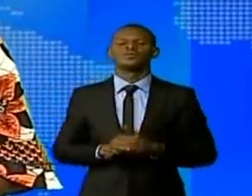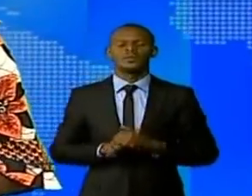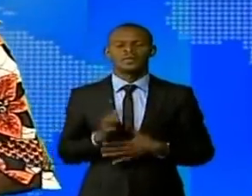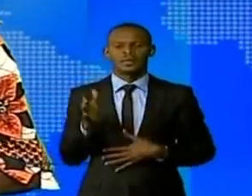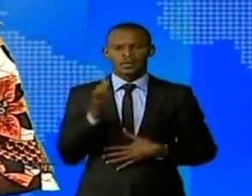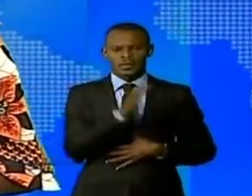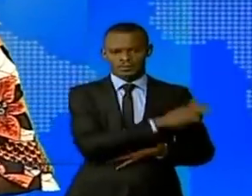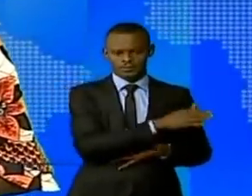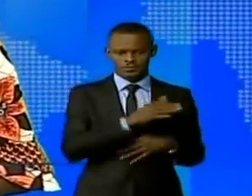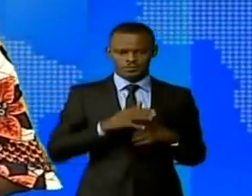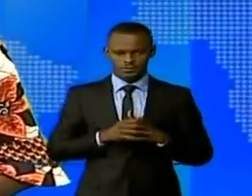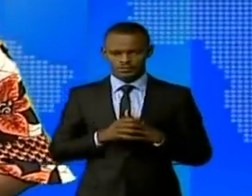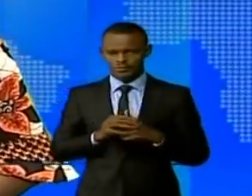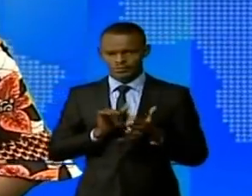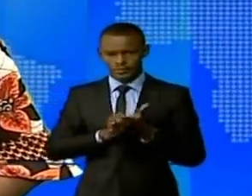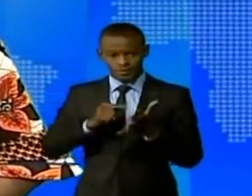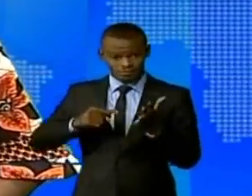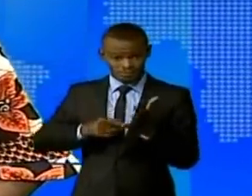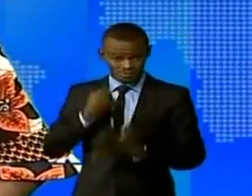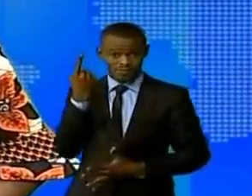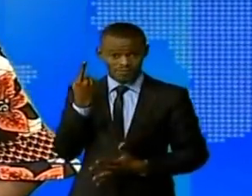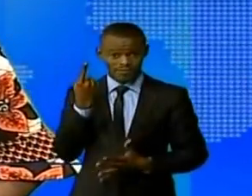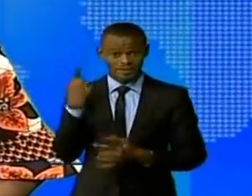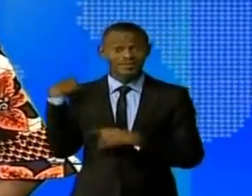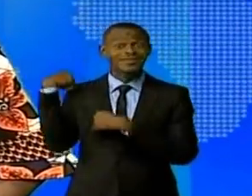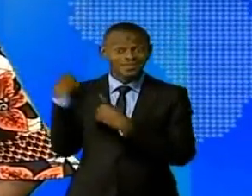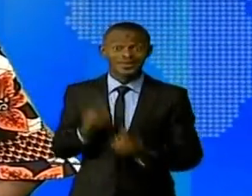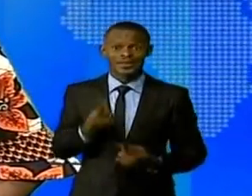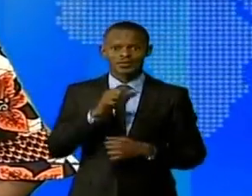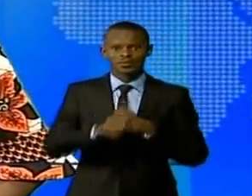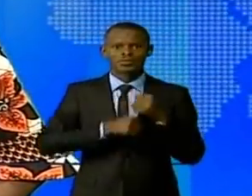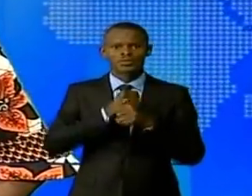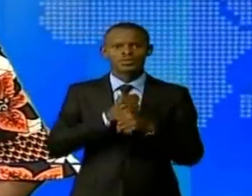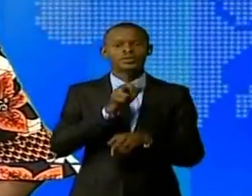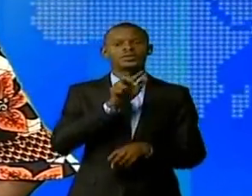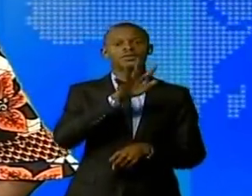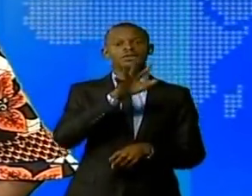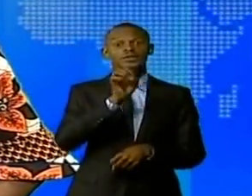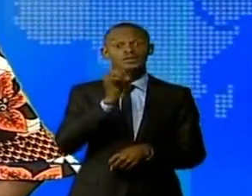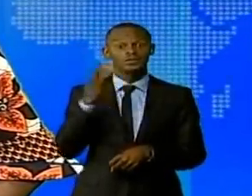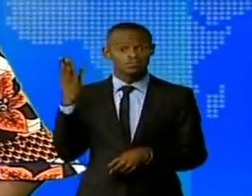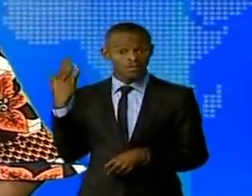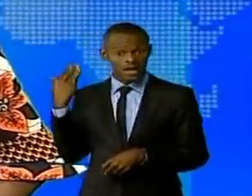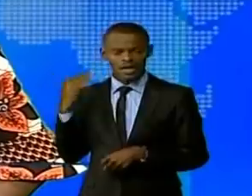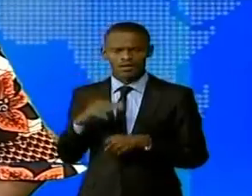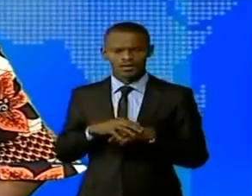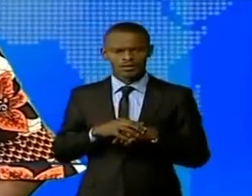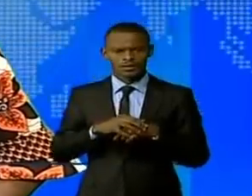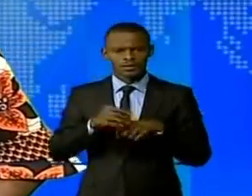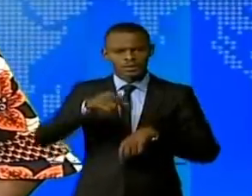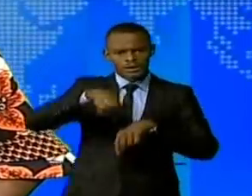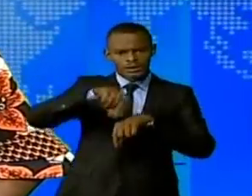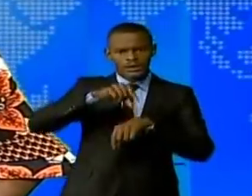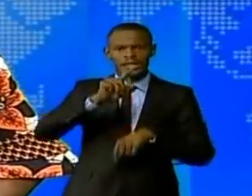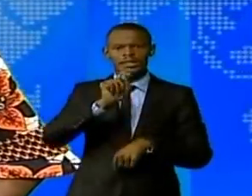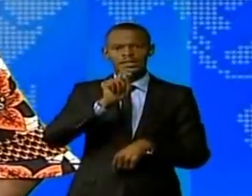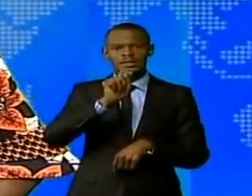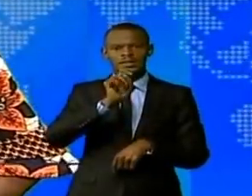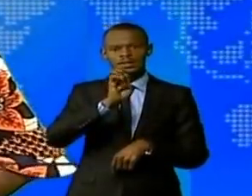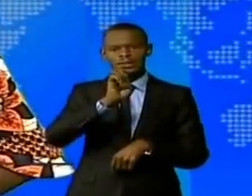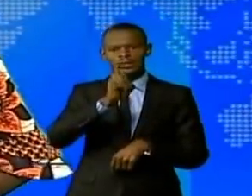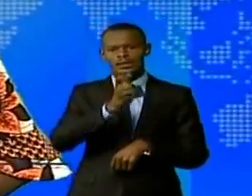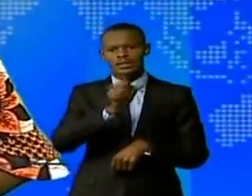C'est une première depuis plus de 50 ans. L'urbanisation du quartier Texas dans la ville portuaire du Congo central,